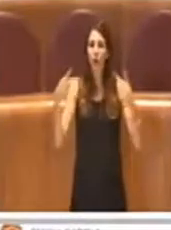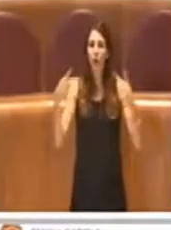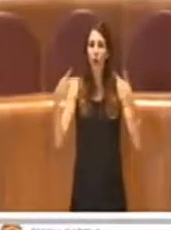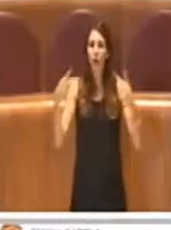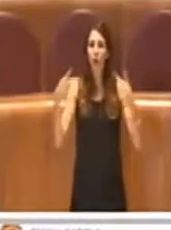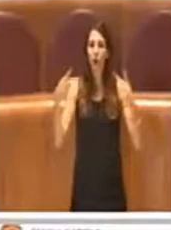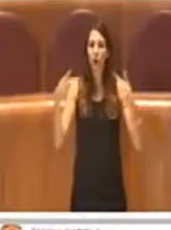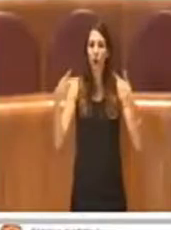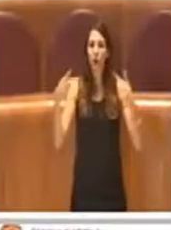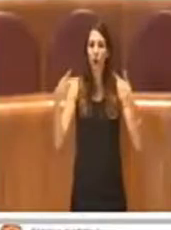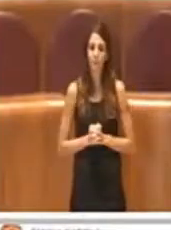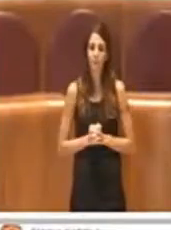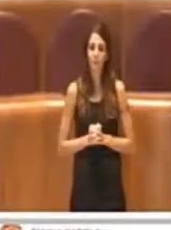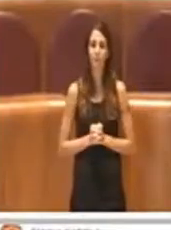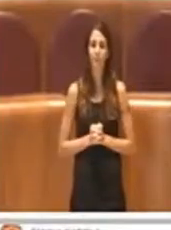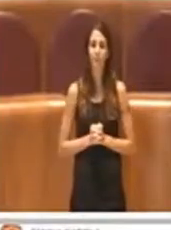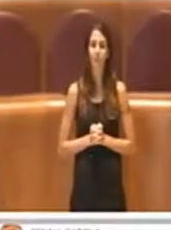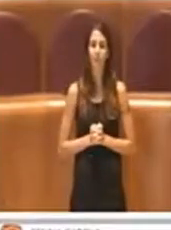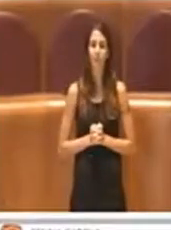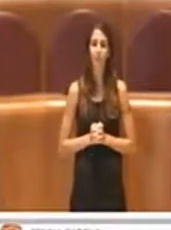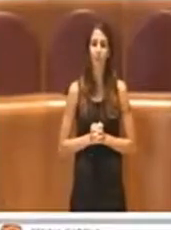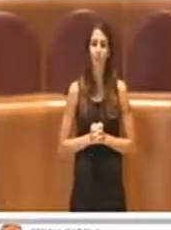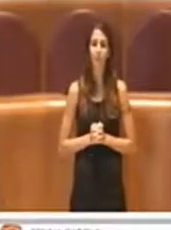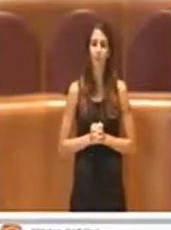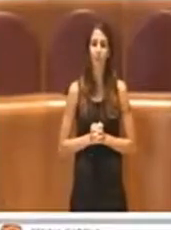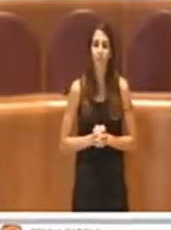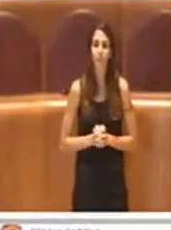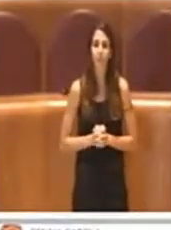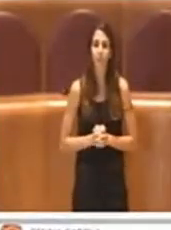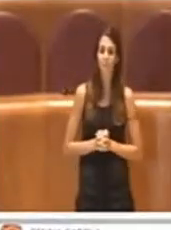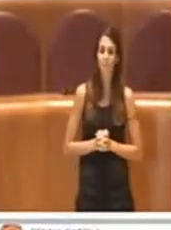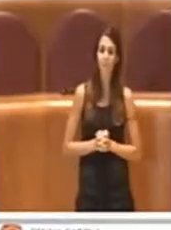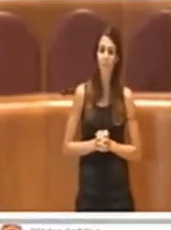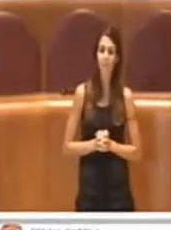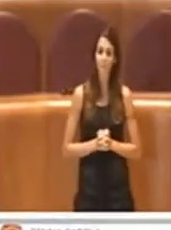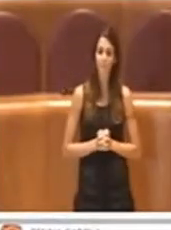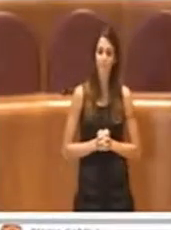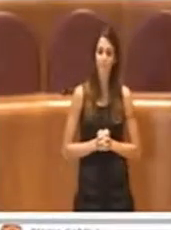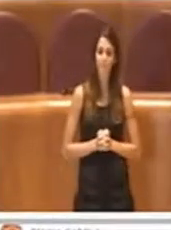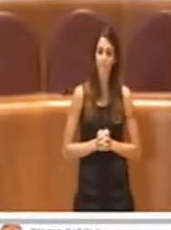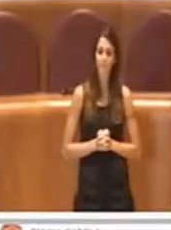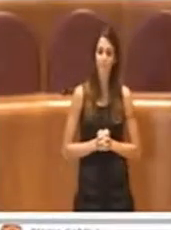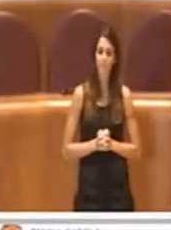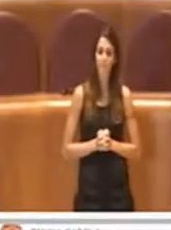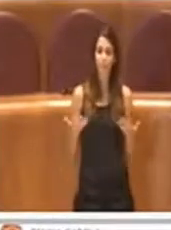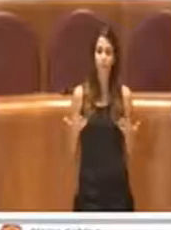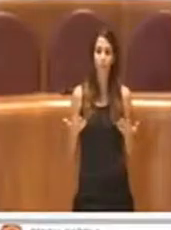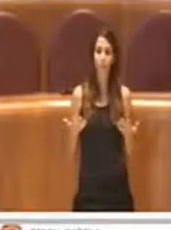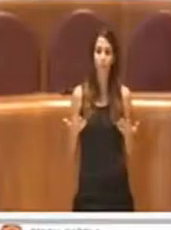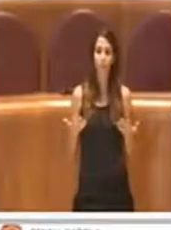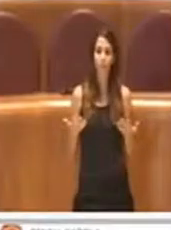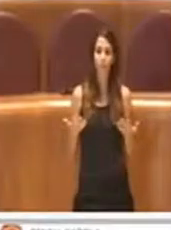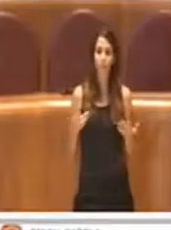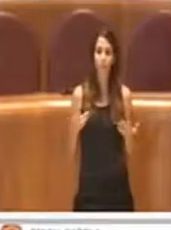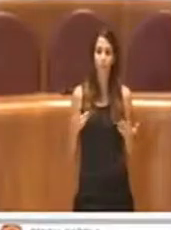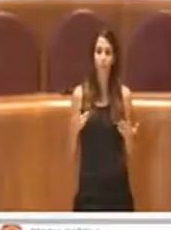dei punti verde esistenti fino ad oggi. Questa parte prende spunto da quello che era il bando